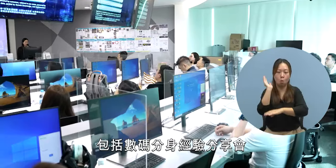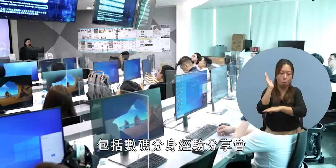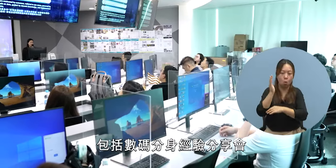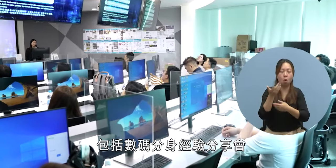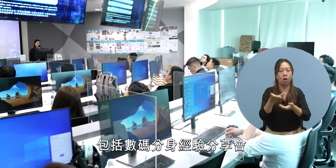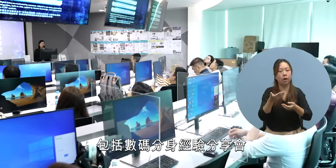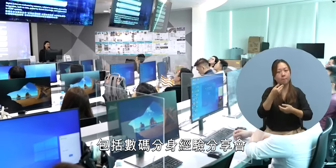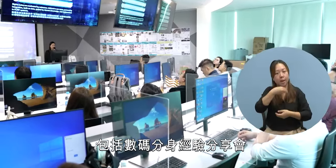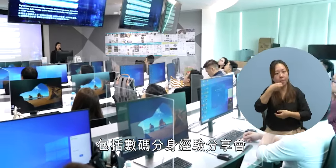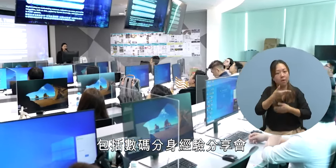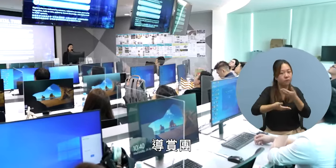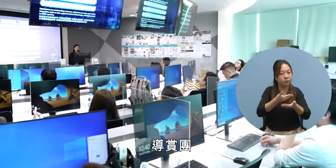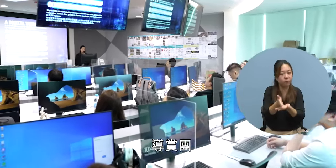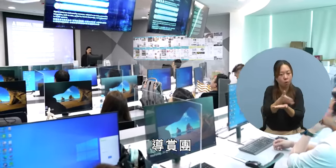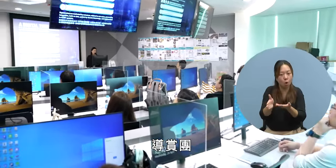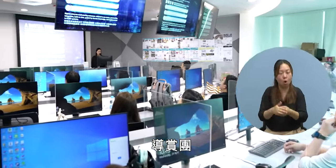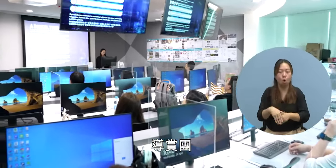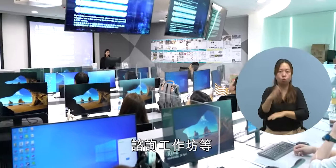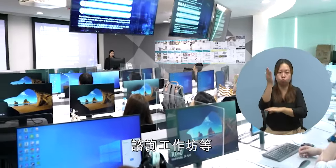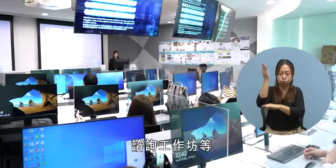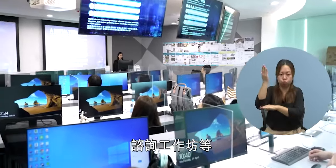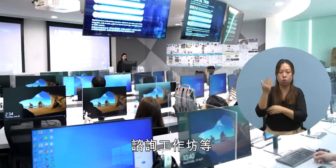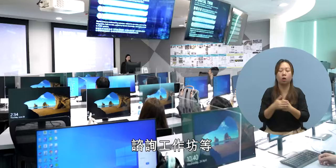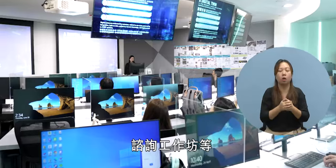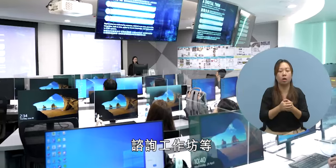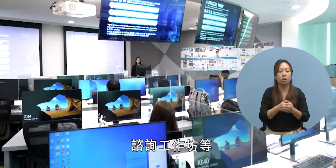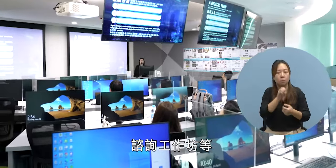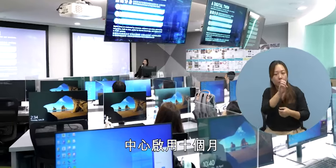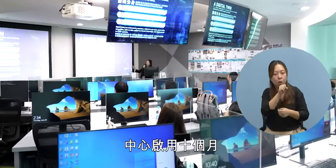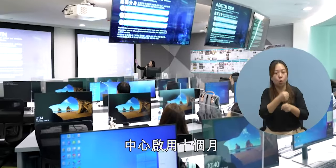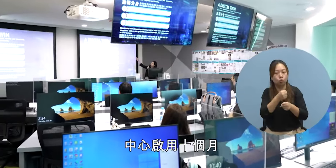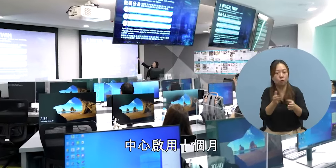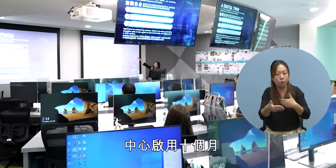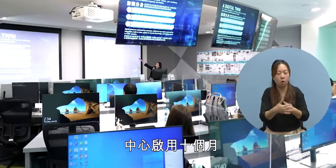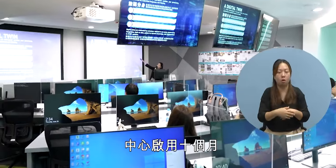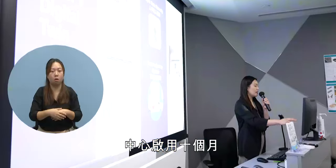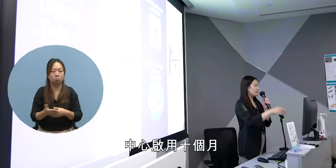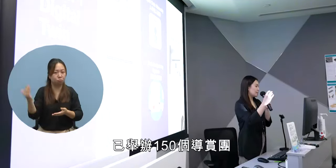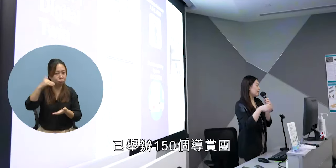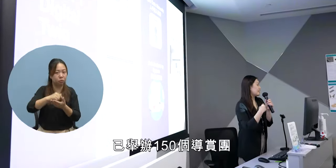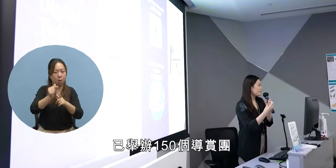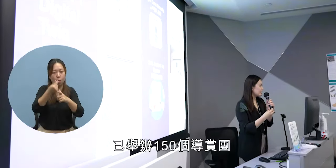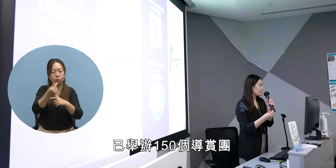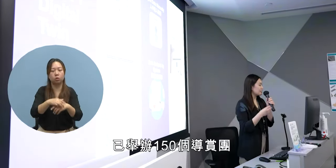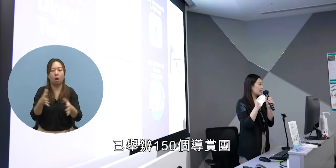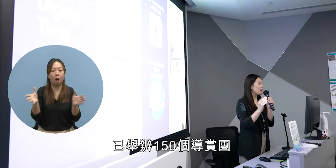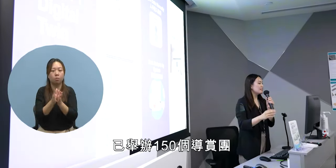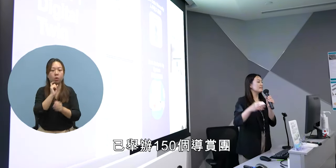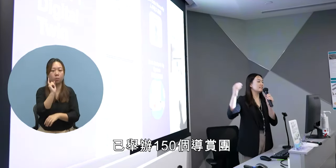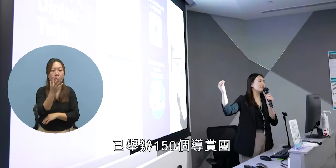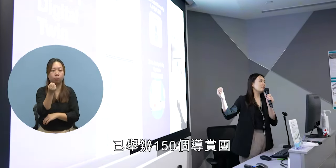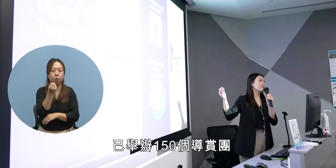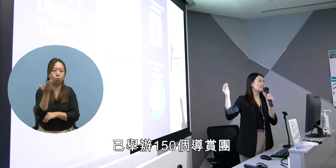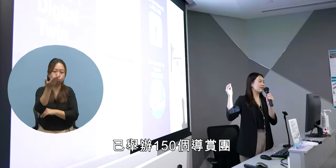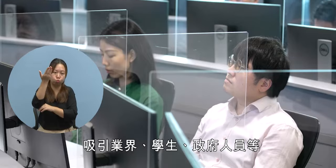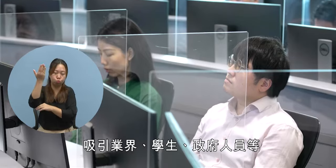分身经验分享会、导赏团、咨询工作坊等。中心启用十个月，已经举办150个嘅导